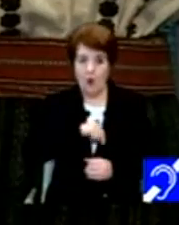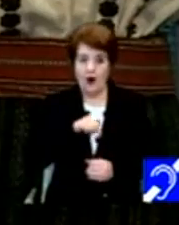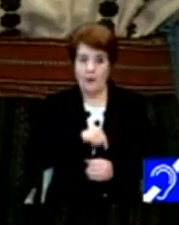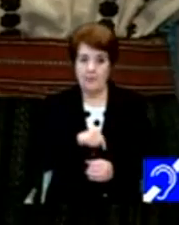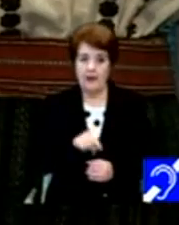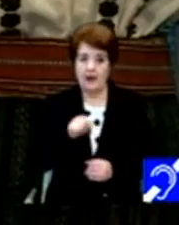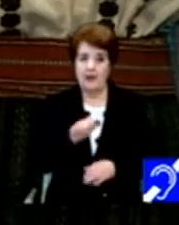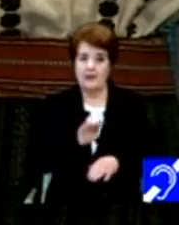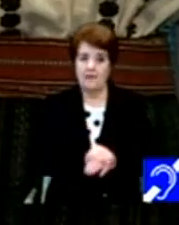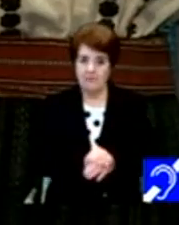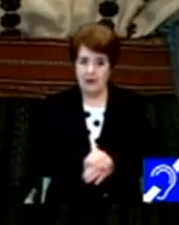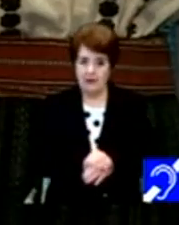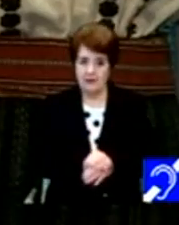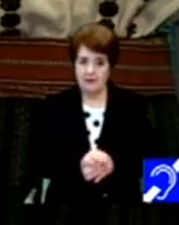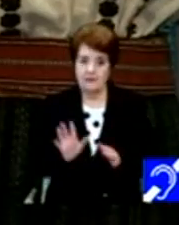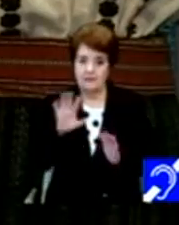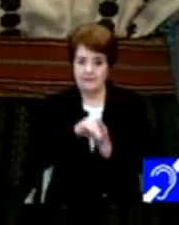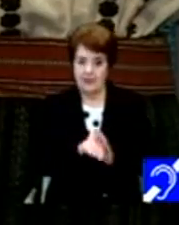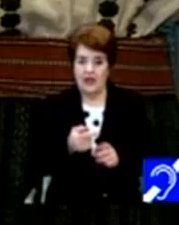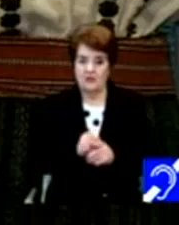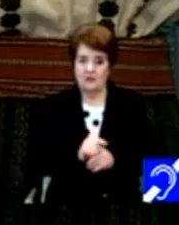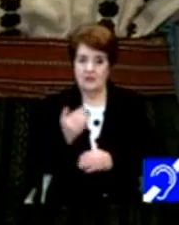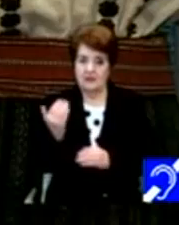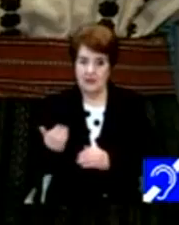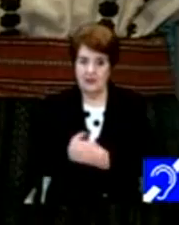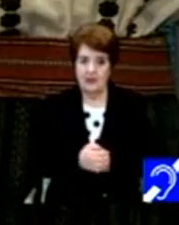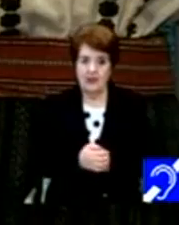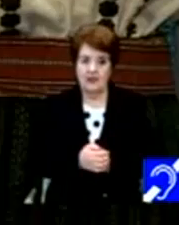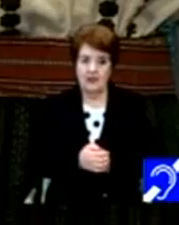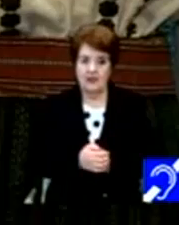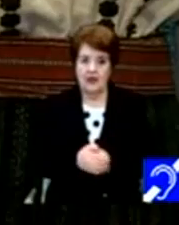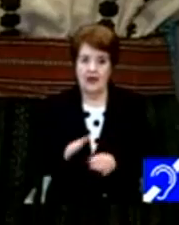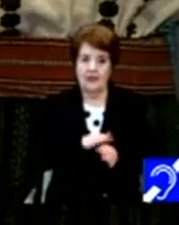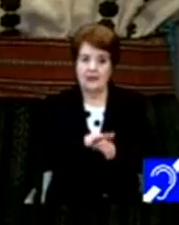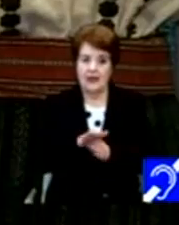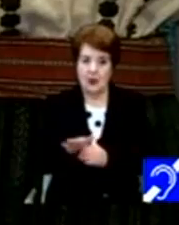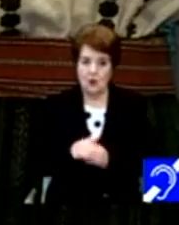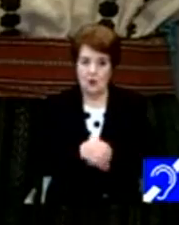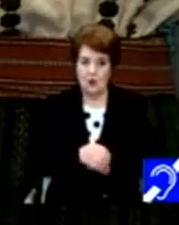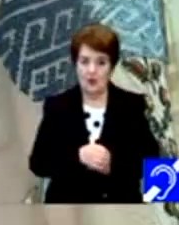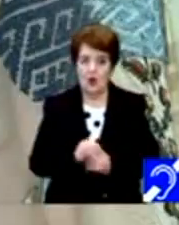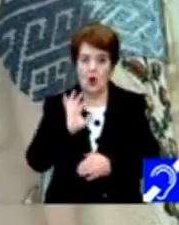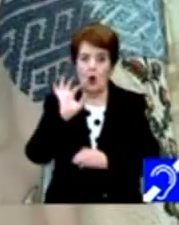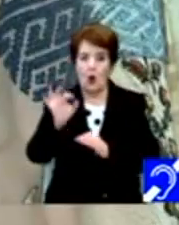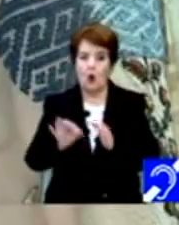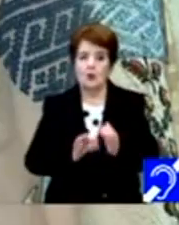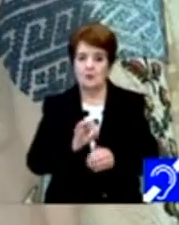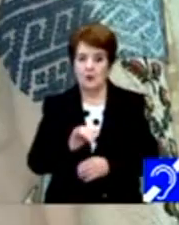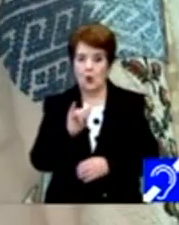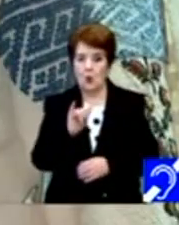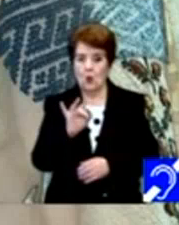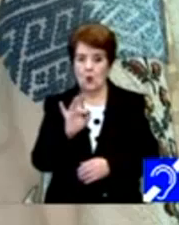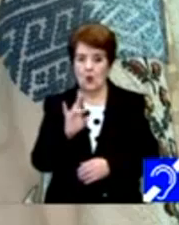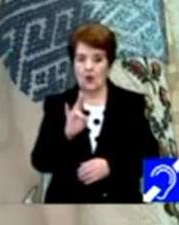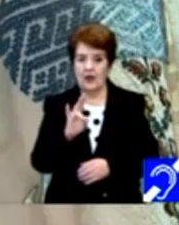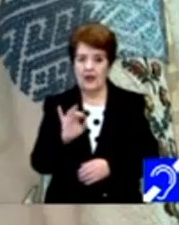ea de fapt încifrează în aceste părți ale ei întregul cosmic, întregul universului.